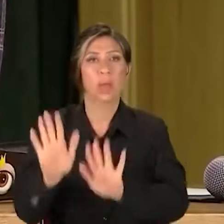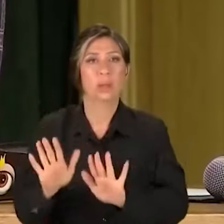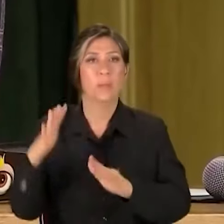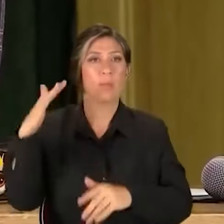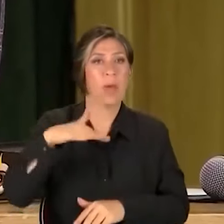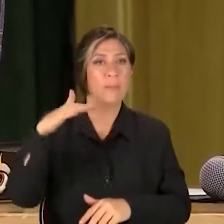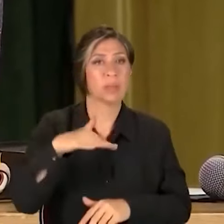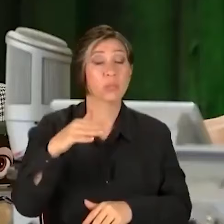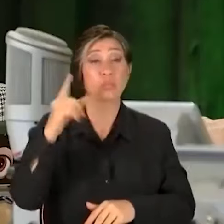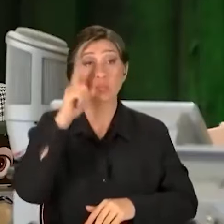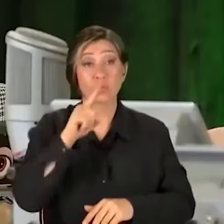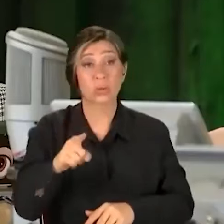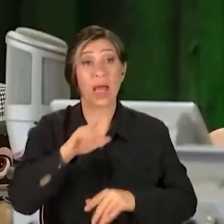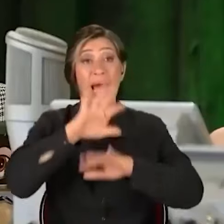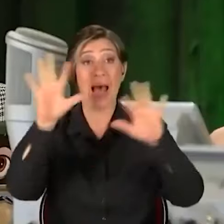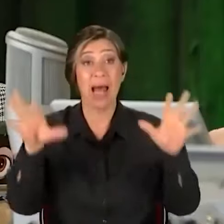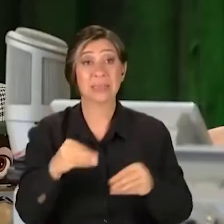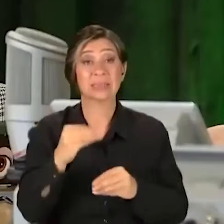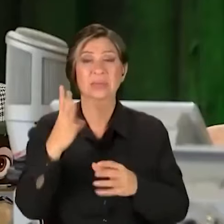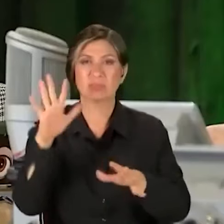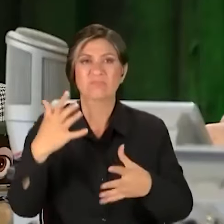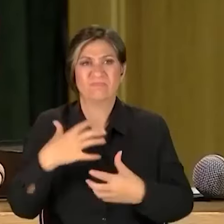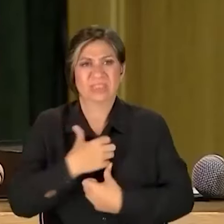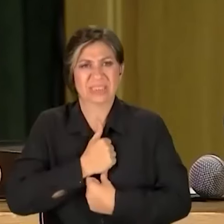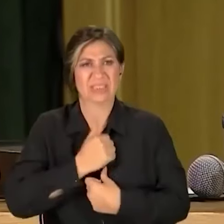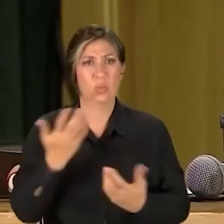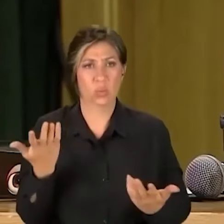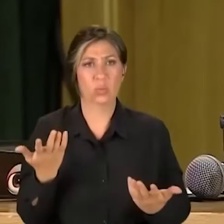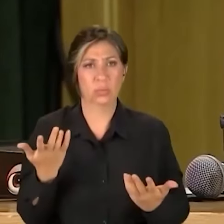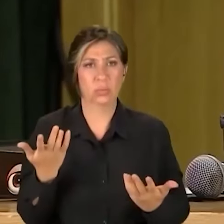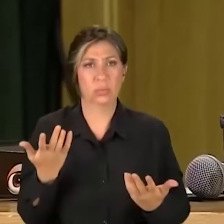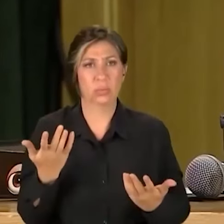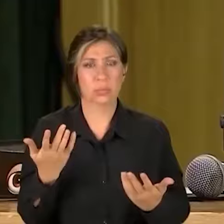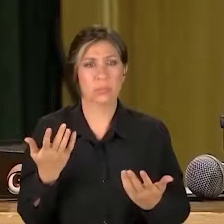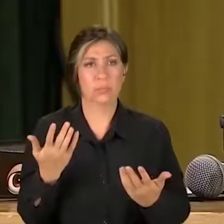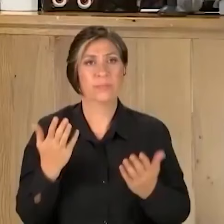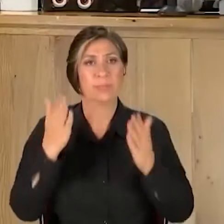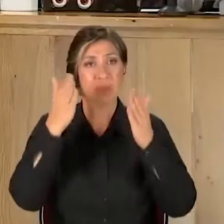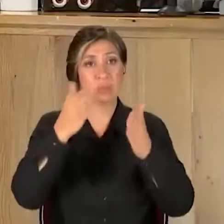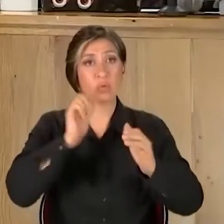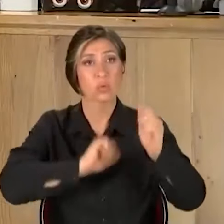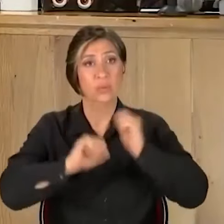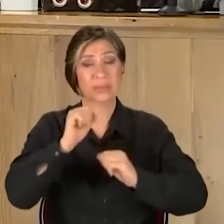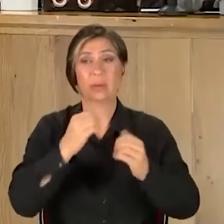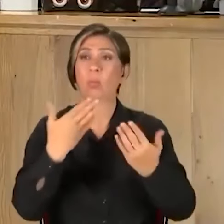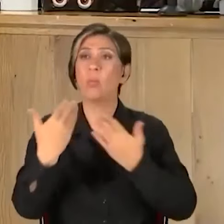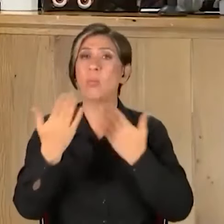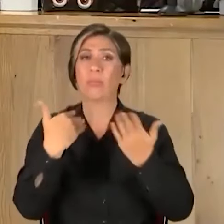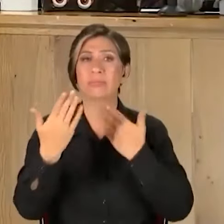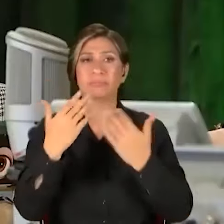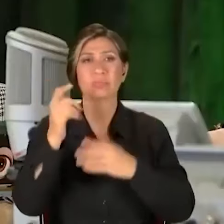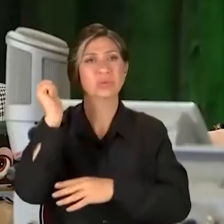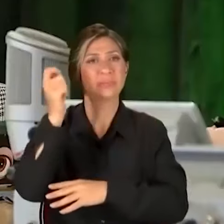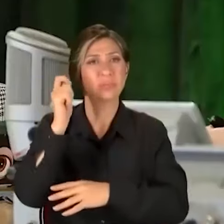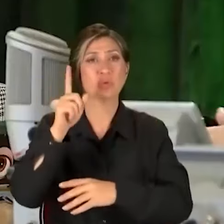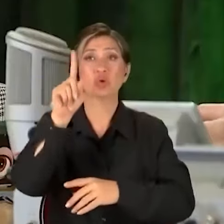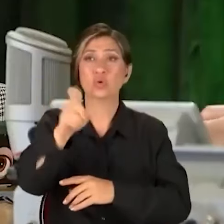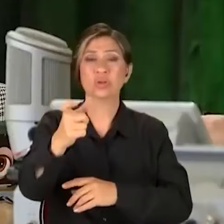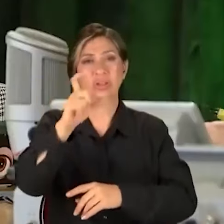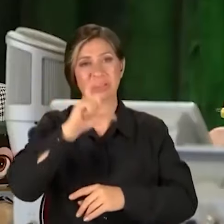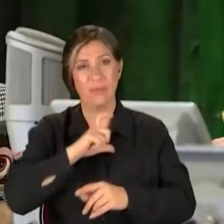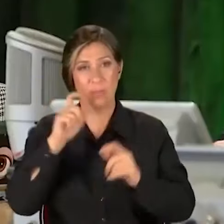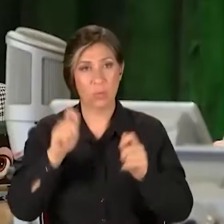rap'in. Dolayısıyla bundan herkes zaten müzdaripti. Gittiğim üniversite söyleşilerinde işte soru cevap